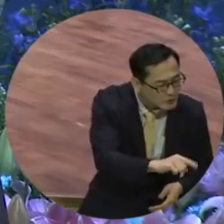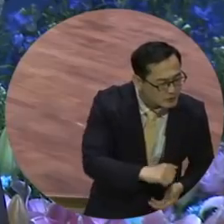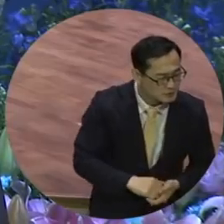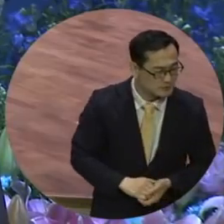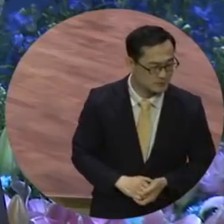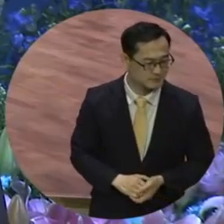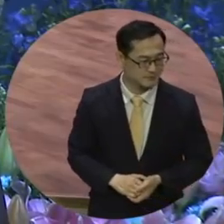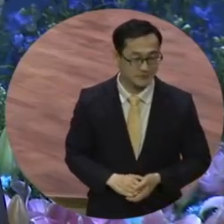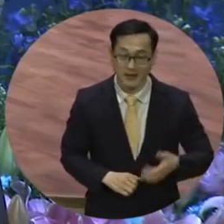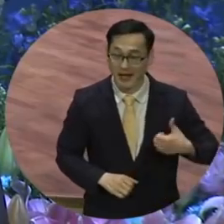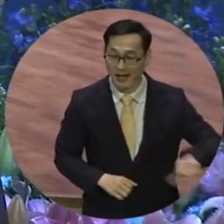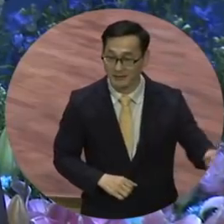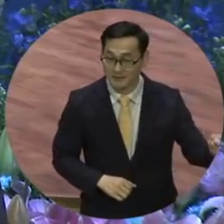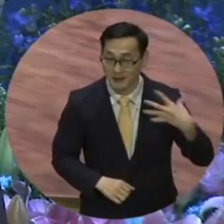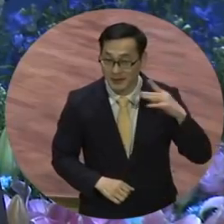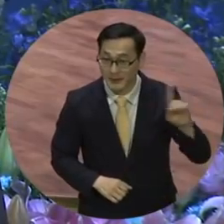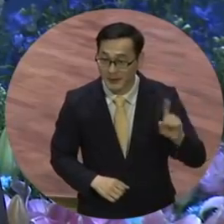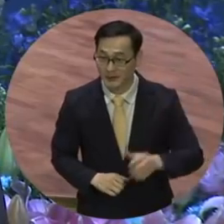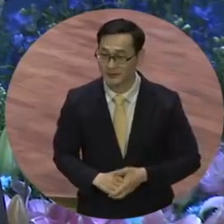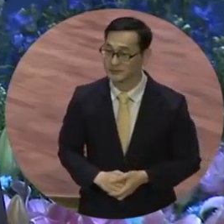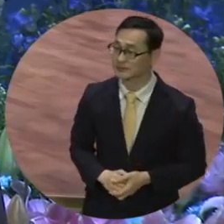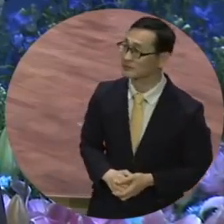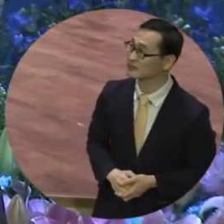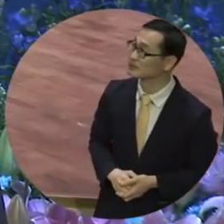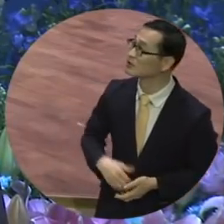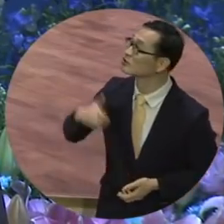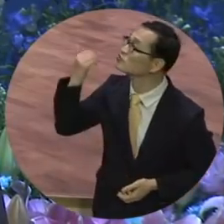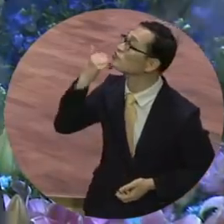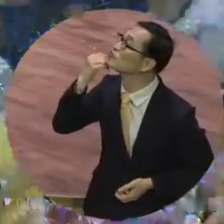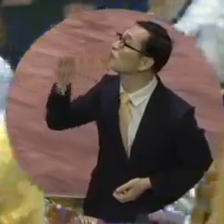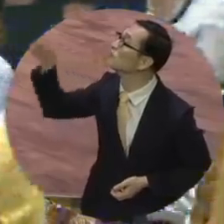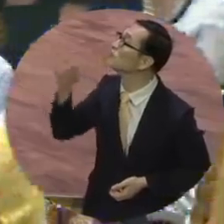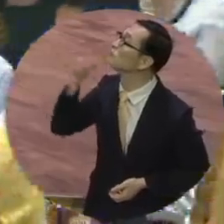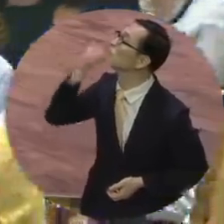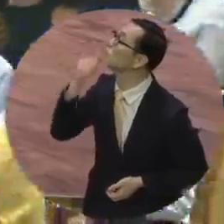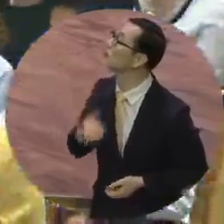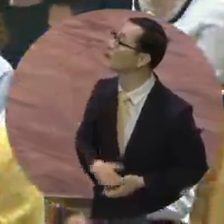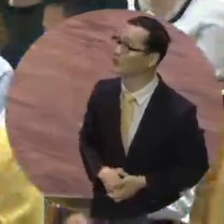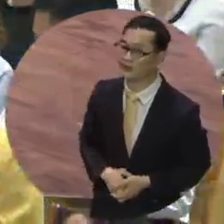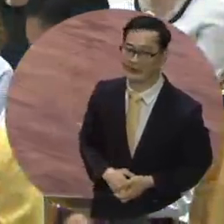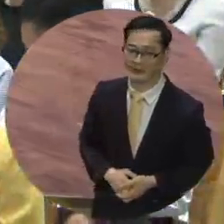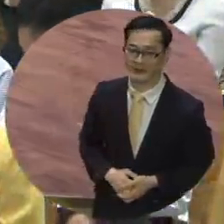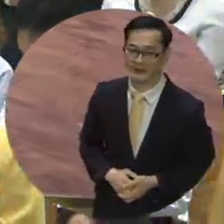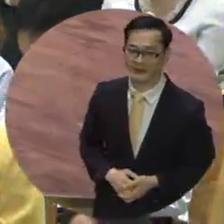그래 물으니까 아들이 이렇게 말했습니다. 아저씨 누구세요?